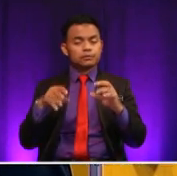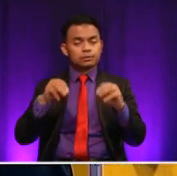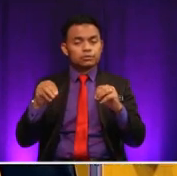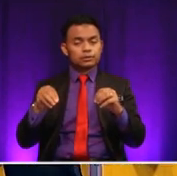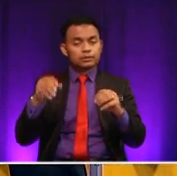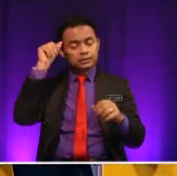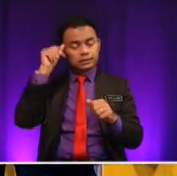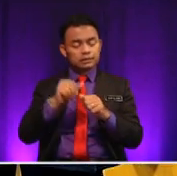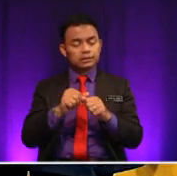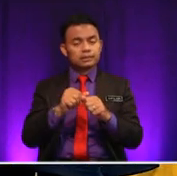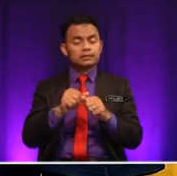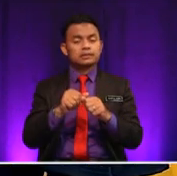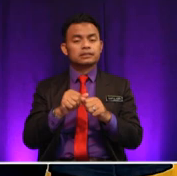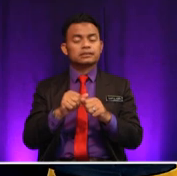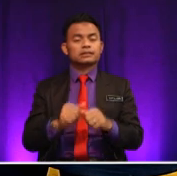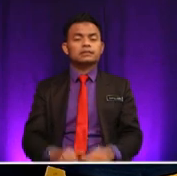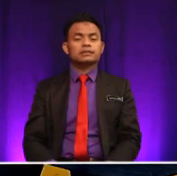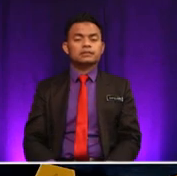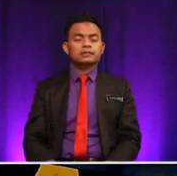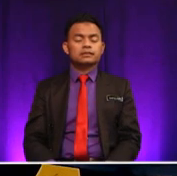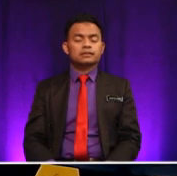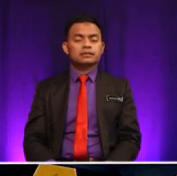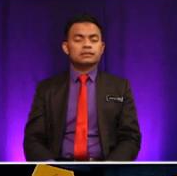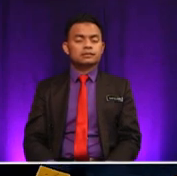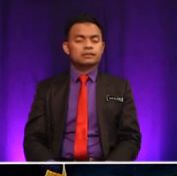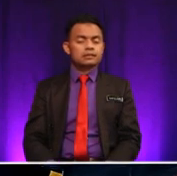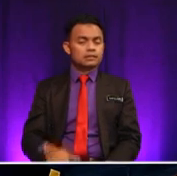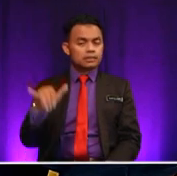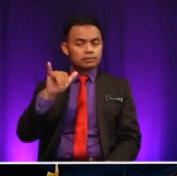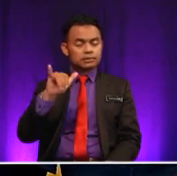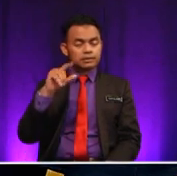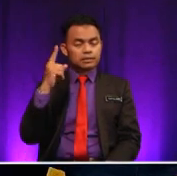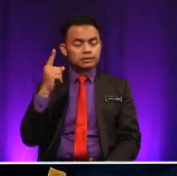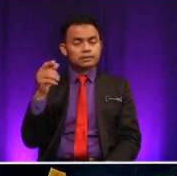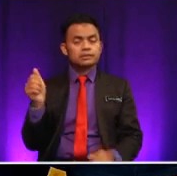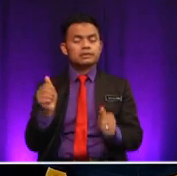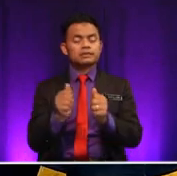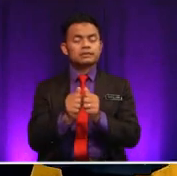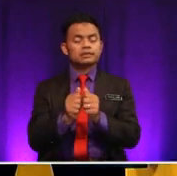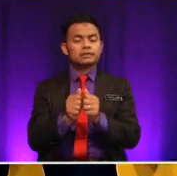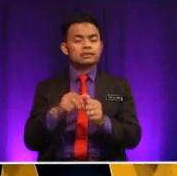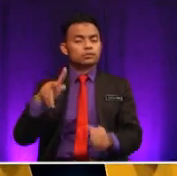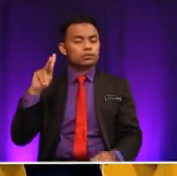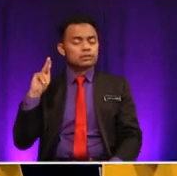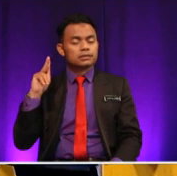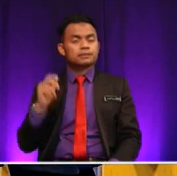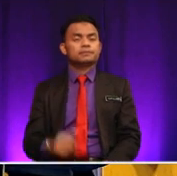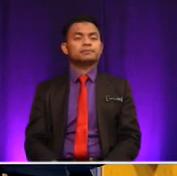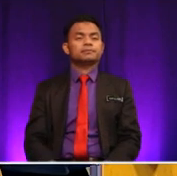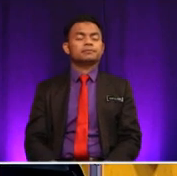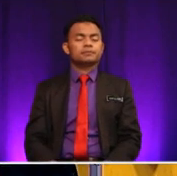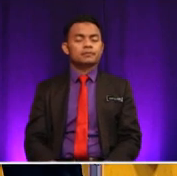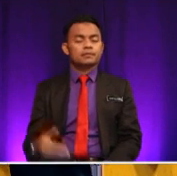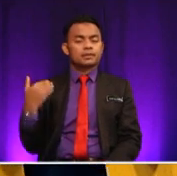tadi jadi kamu juga untuk Komponen kuasa Apakah ujiannya adalah